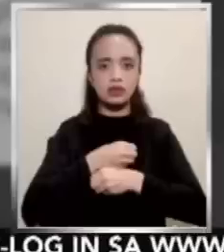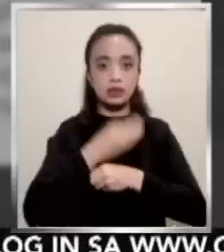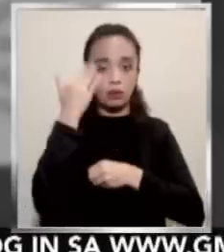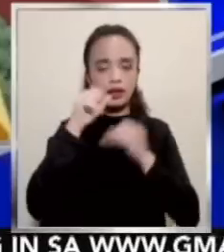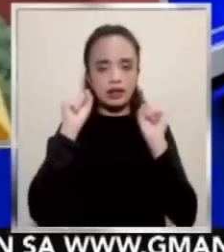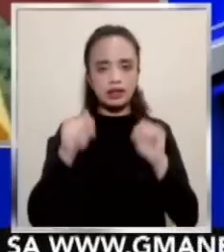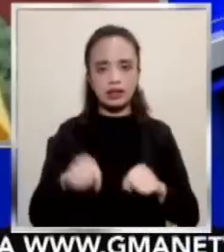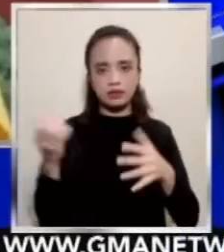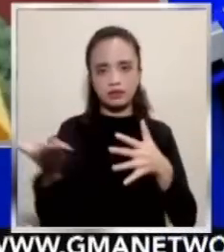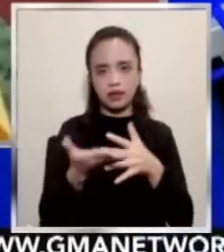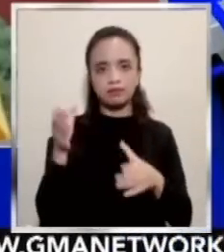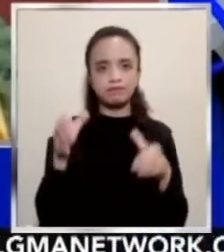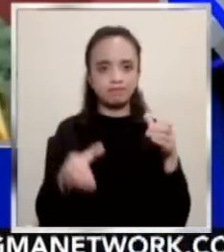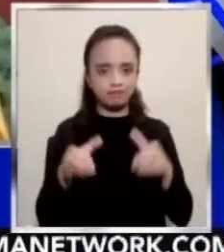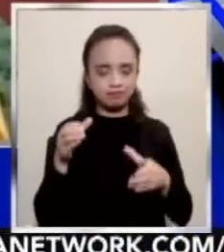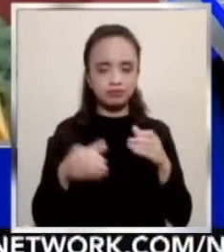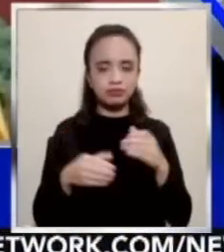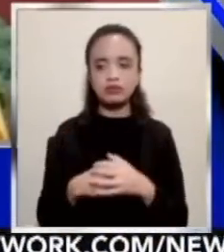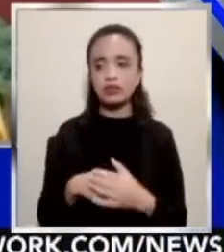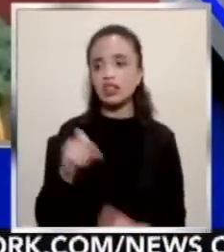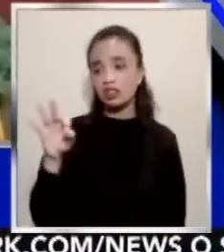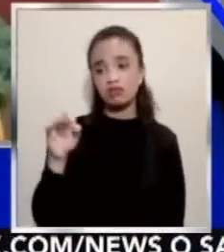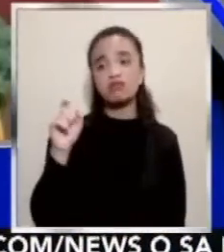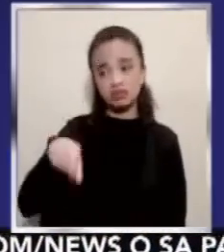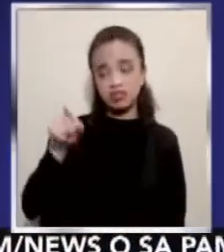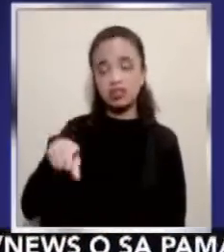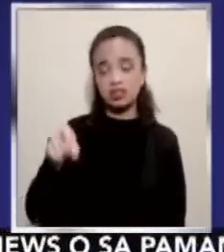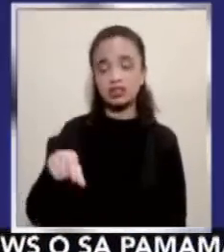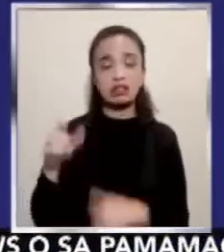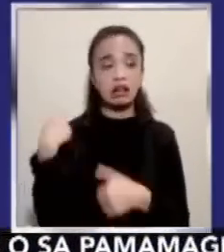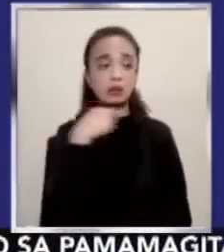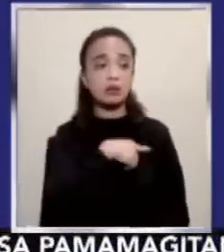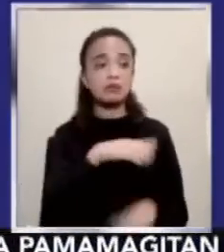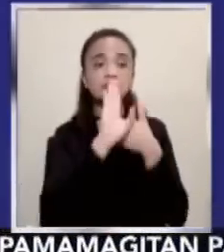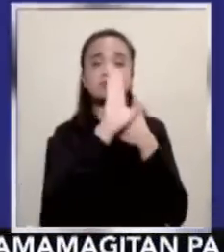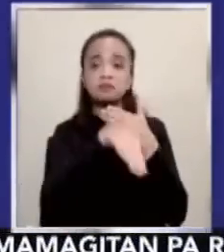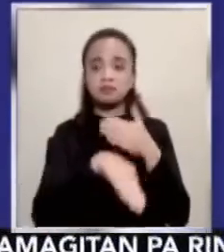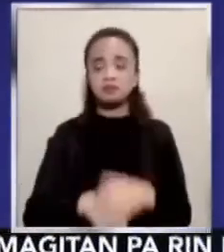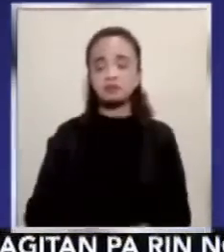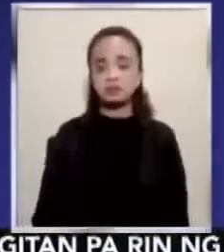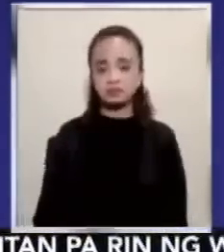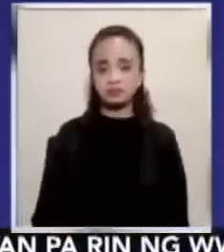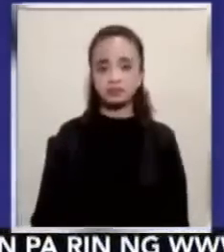kaukulang kaso. Kung kinakailangan po, ma'am, babalik po kami sa kanila.